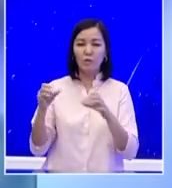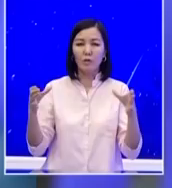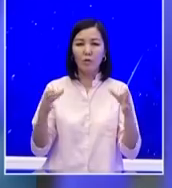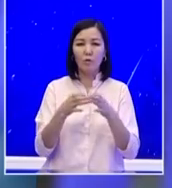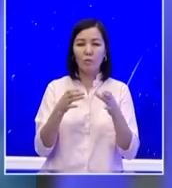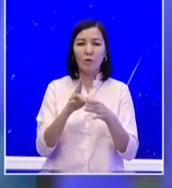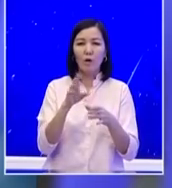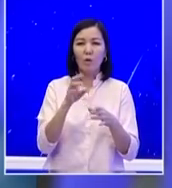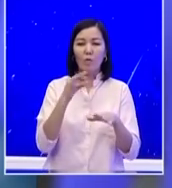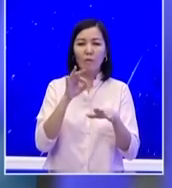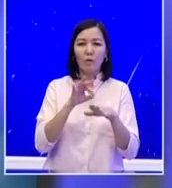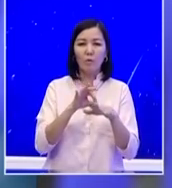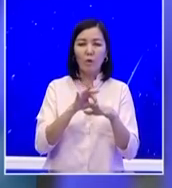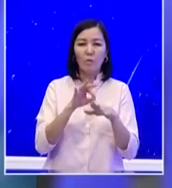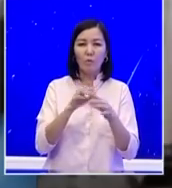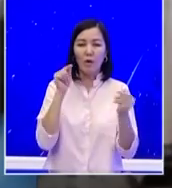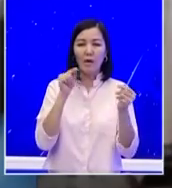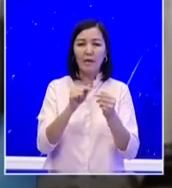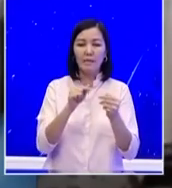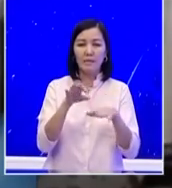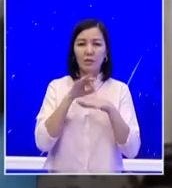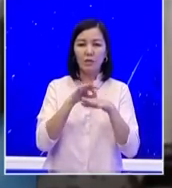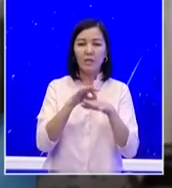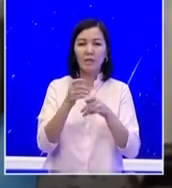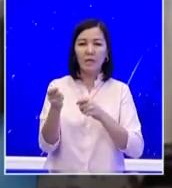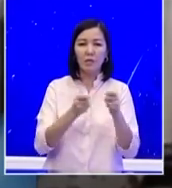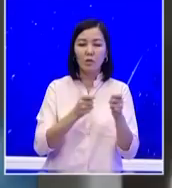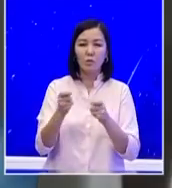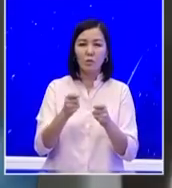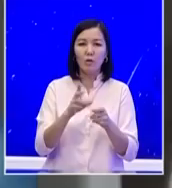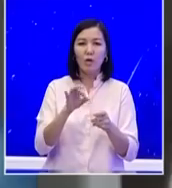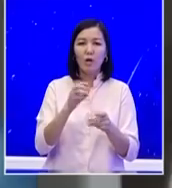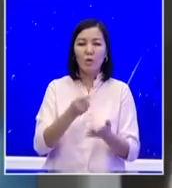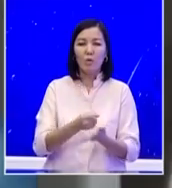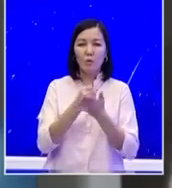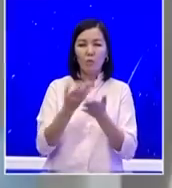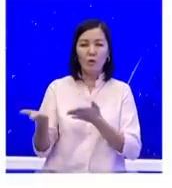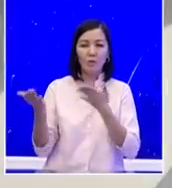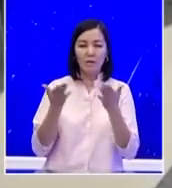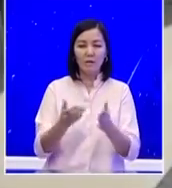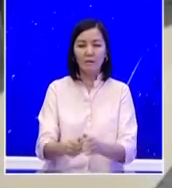ұйымының COVID-19-ға қарсы күрестегі жетекші рөлін қолдауға шақырды.